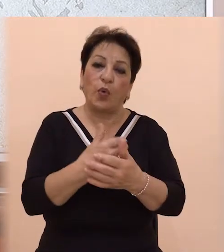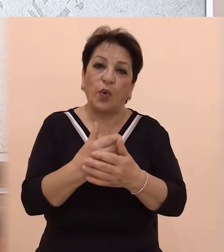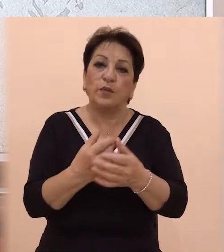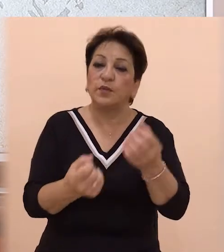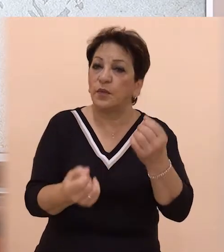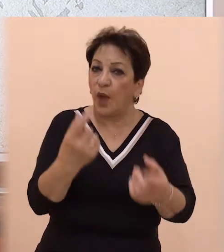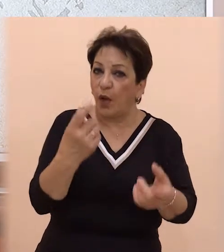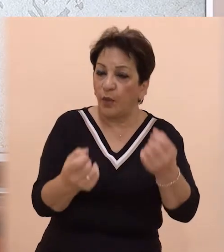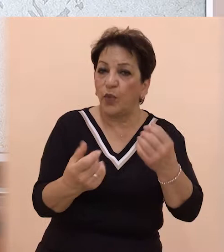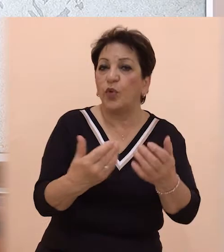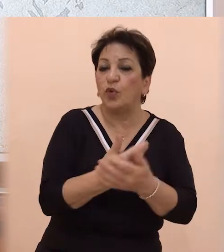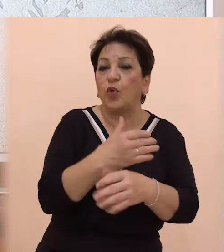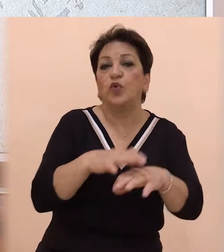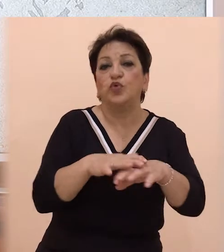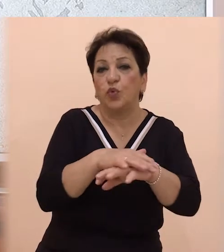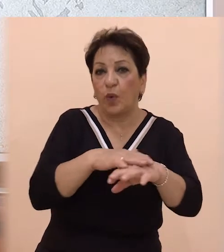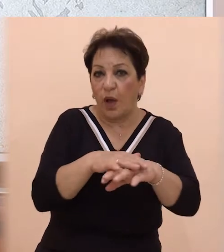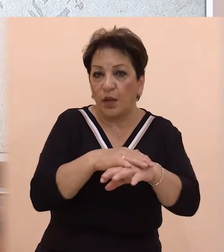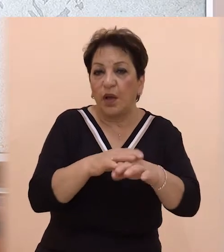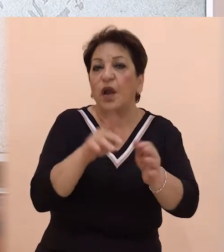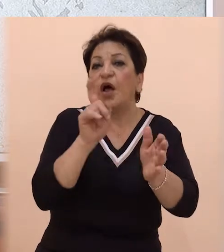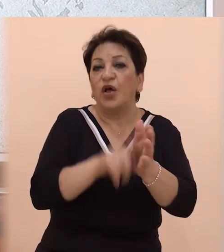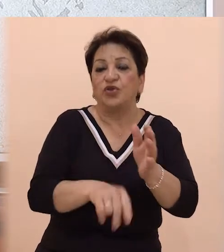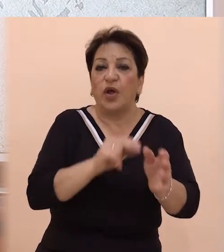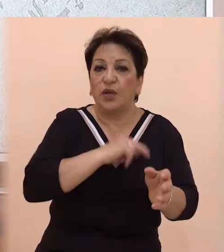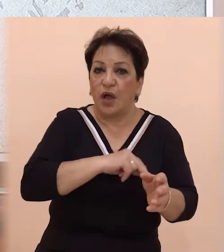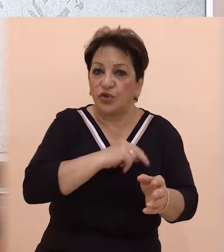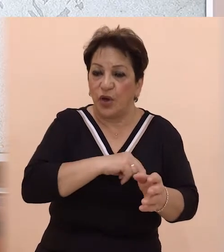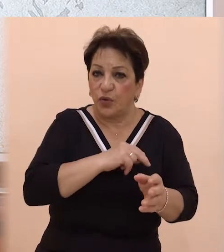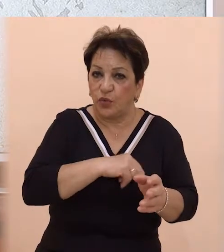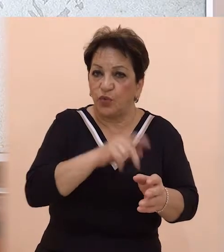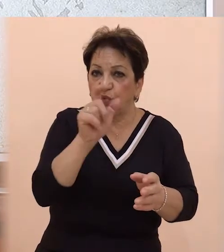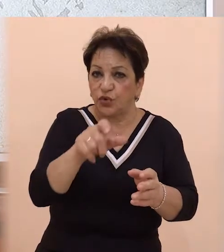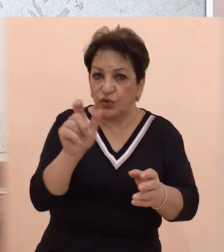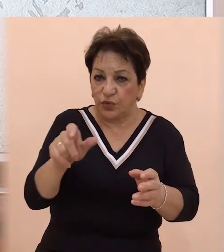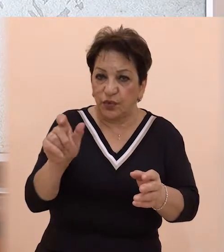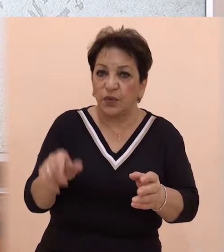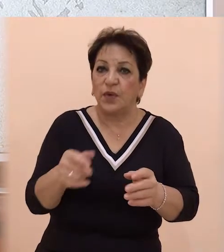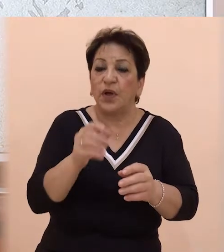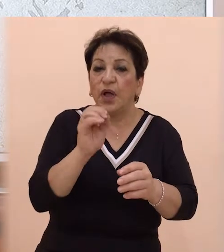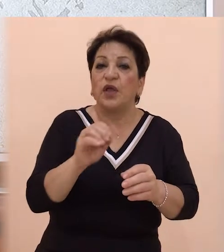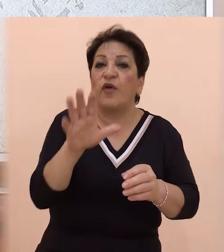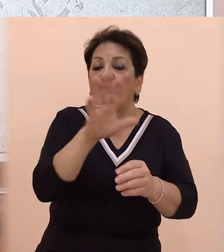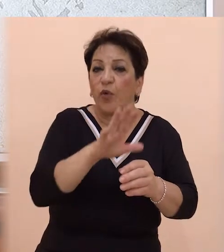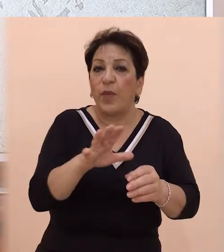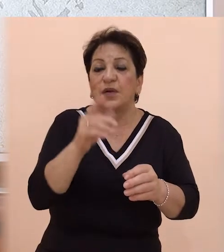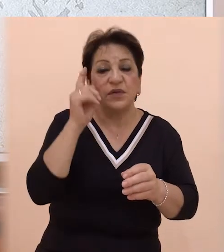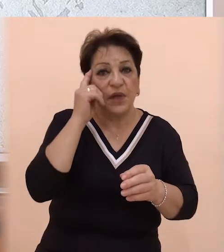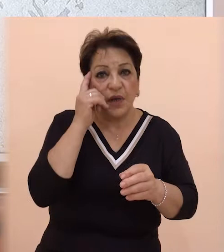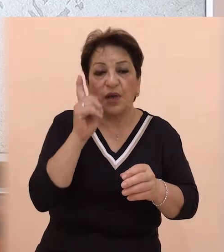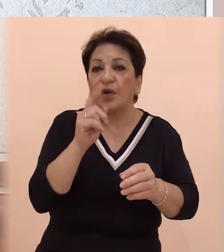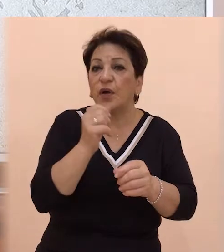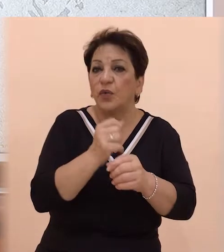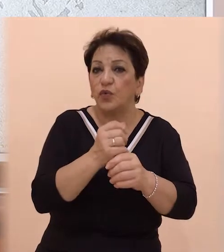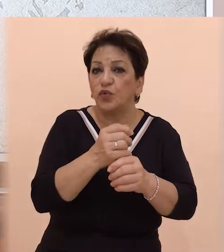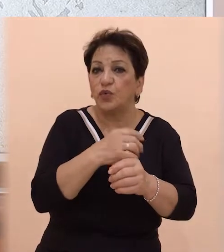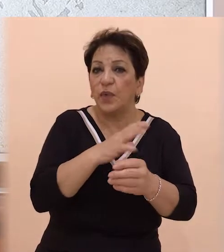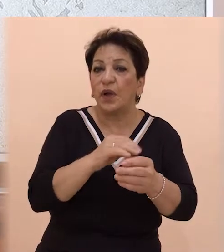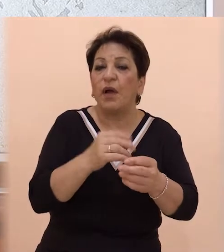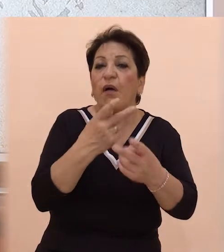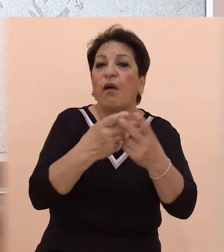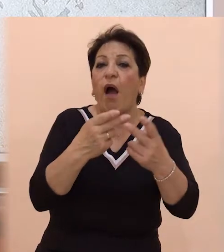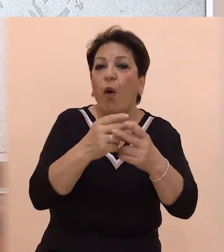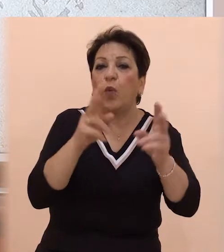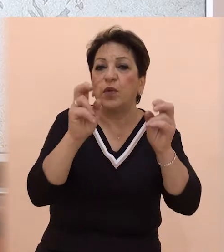սպարման նոր շուկաներ և էժան աշխատուշ, և եվրոպացիները այս հարցը փորձեցին լուծ էլ գաղութների